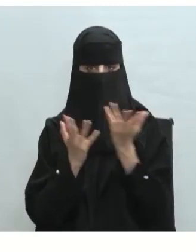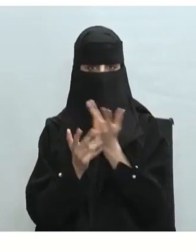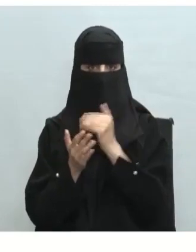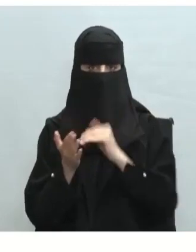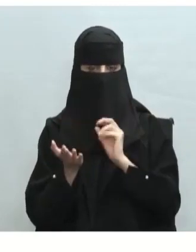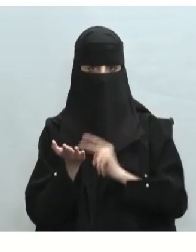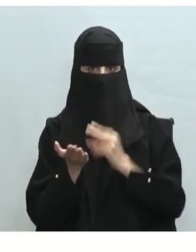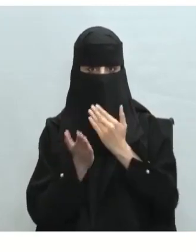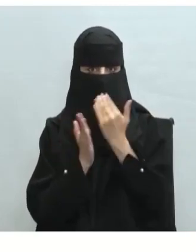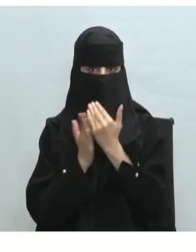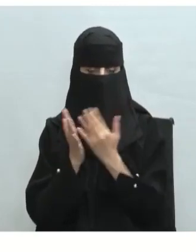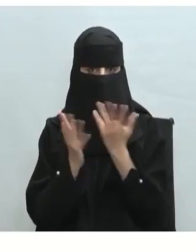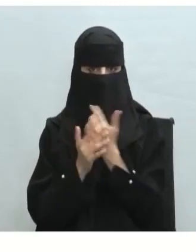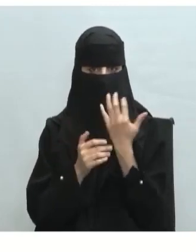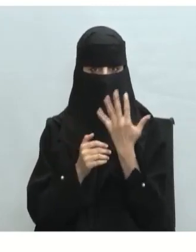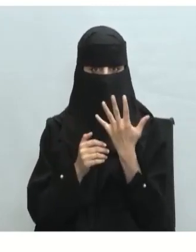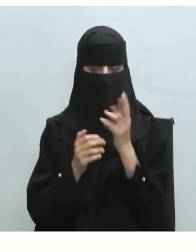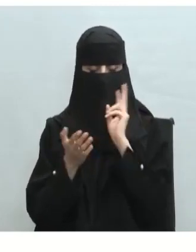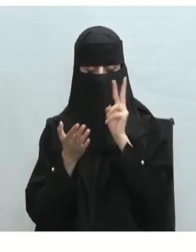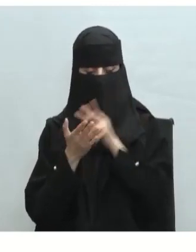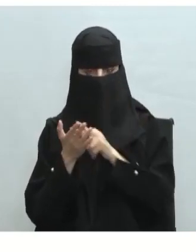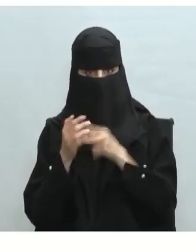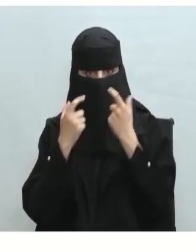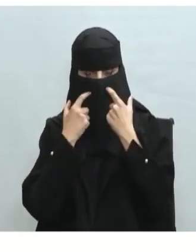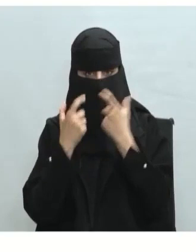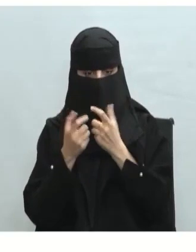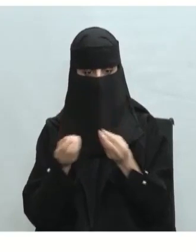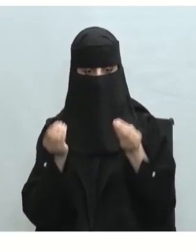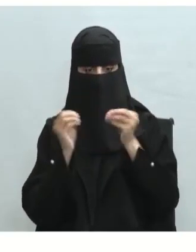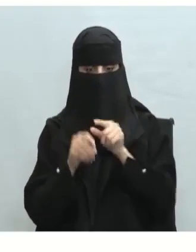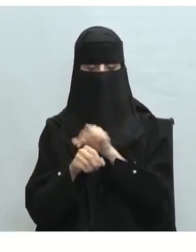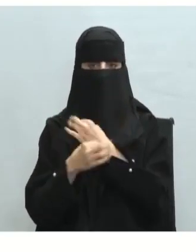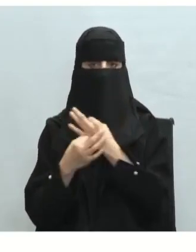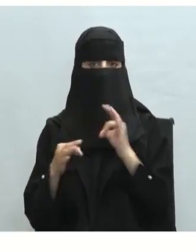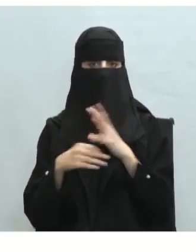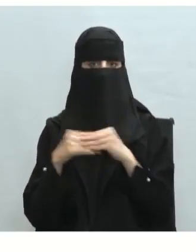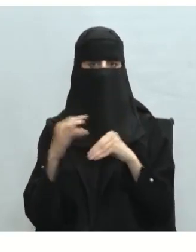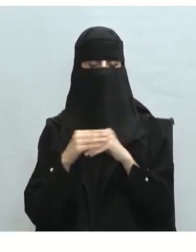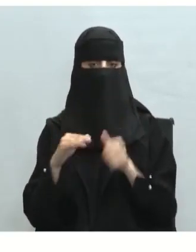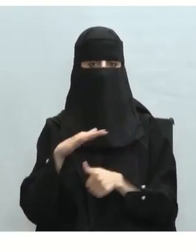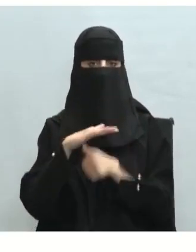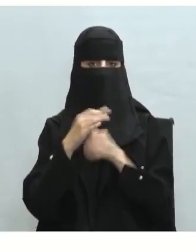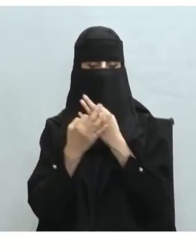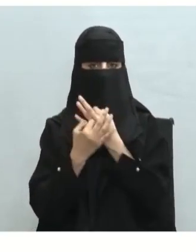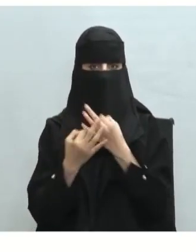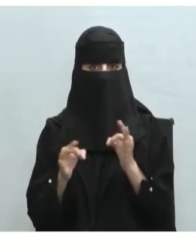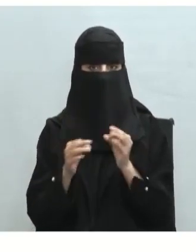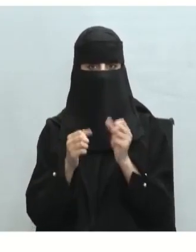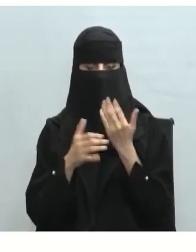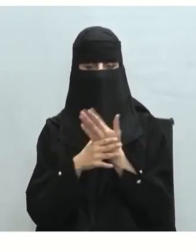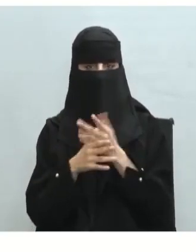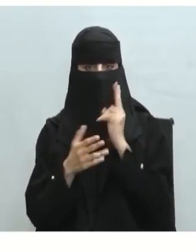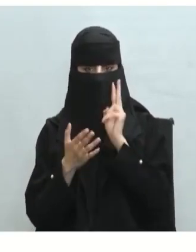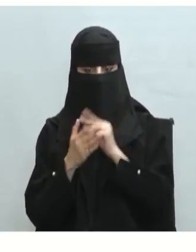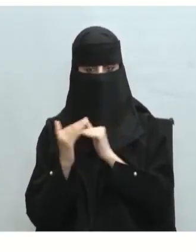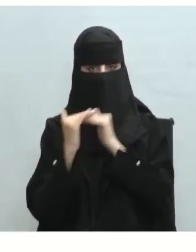استراتيجيات التركيز وكلها متطلبات اساسيه للتمكن من مهارات هذه الوحده فحاول مراجعتها وتطبيقها في